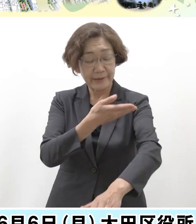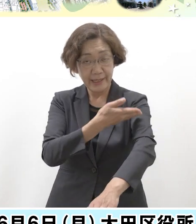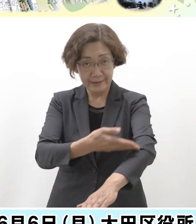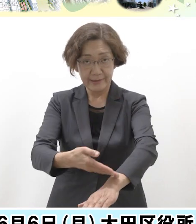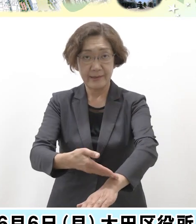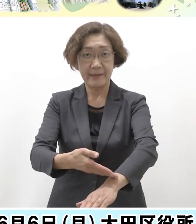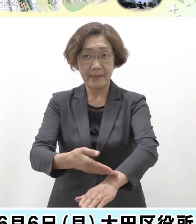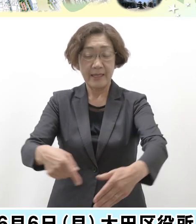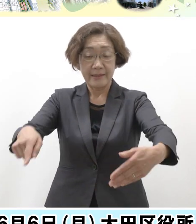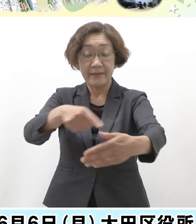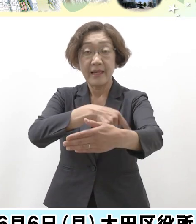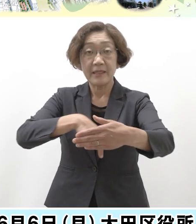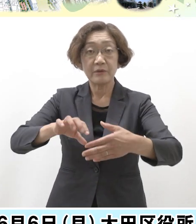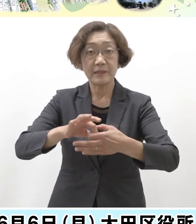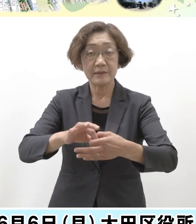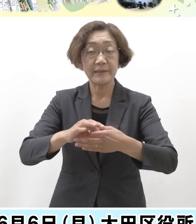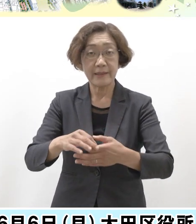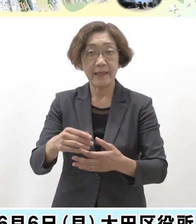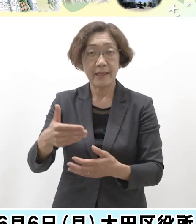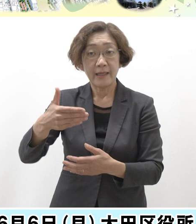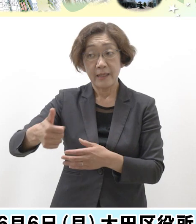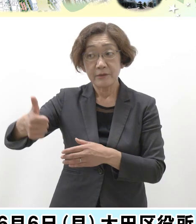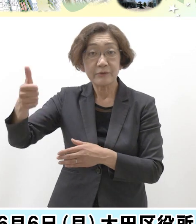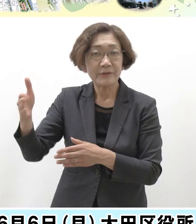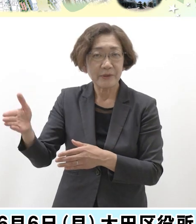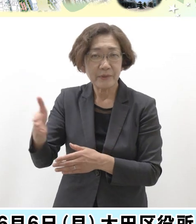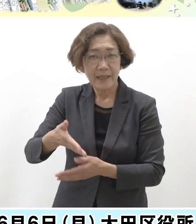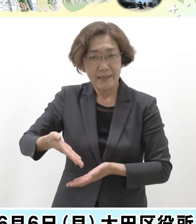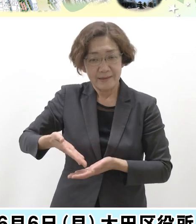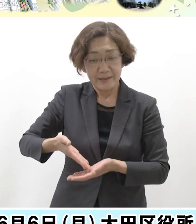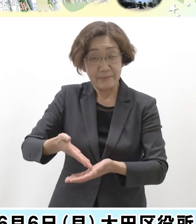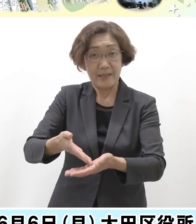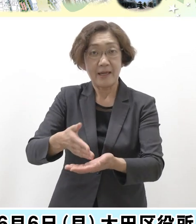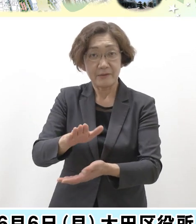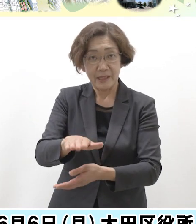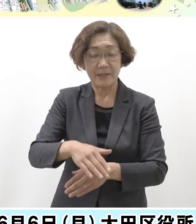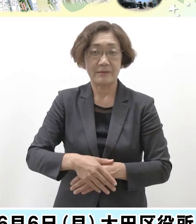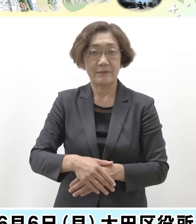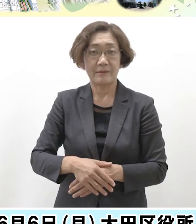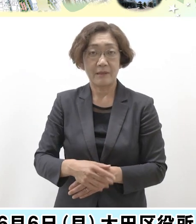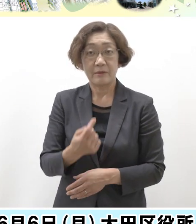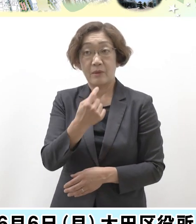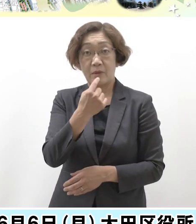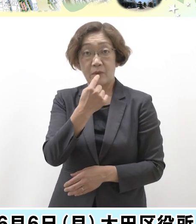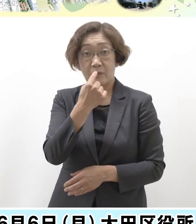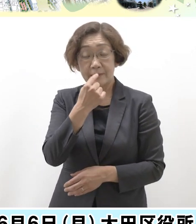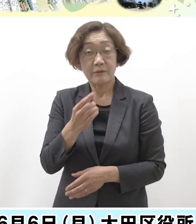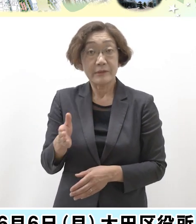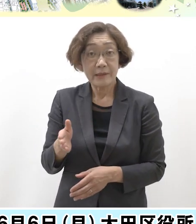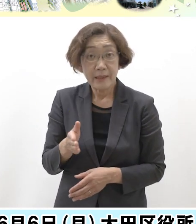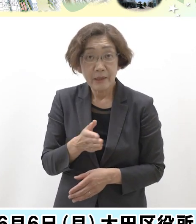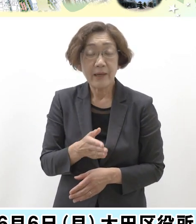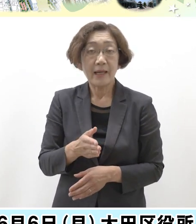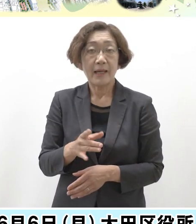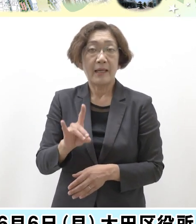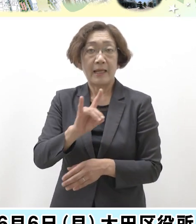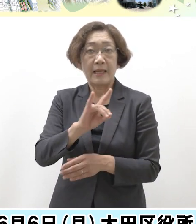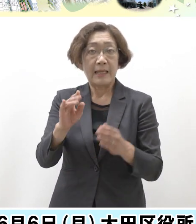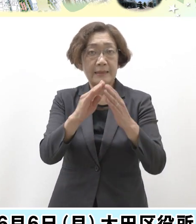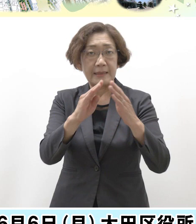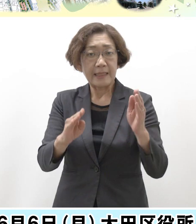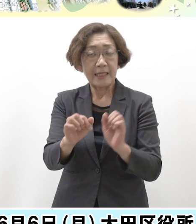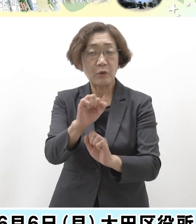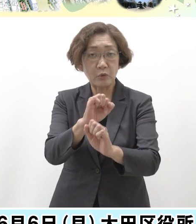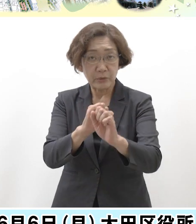原区長からただいま詳細なご説明がありましたので、私からはこれまでの議会の動きとそ